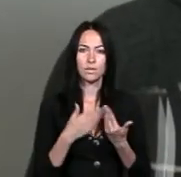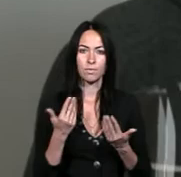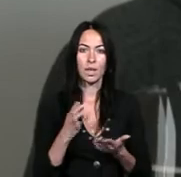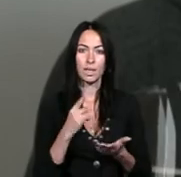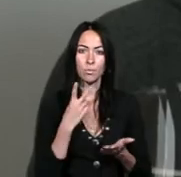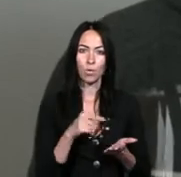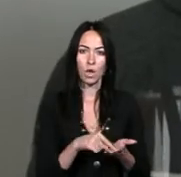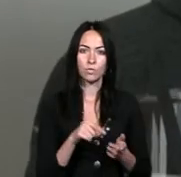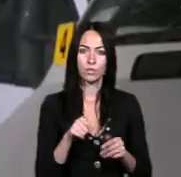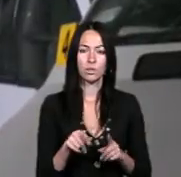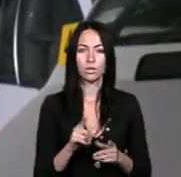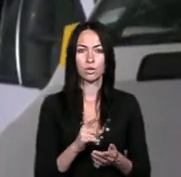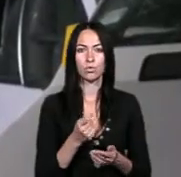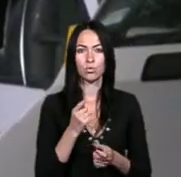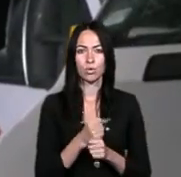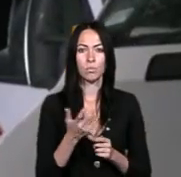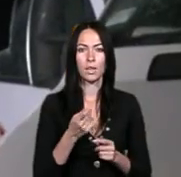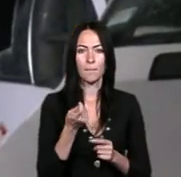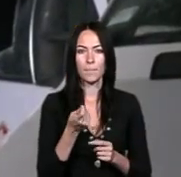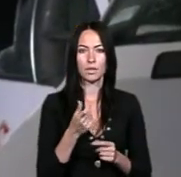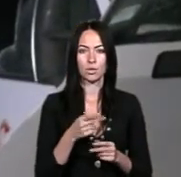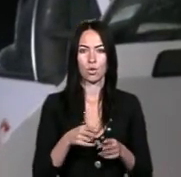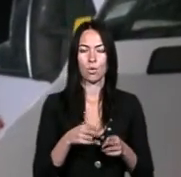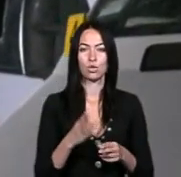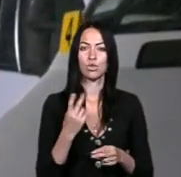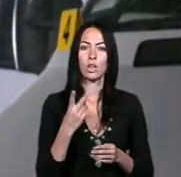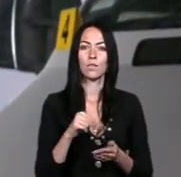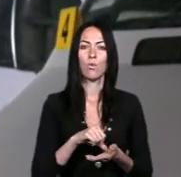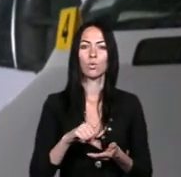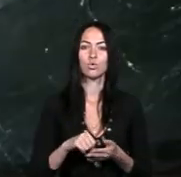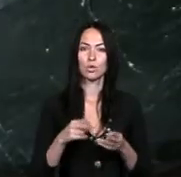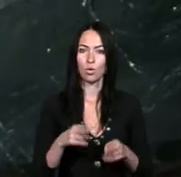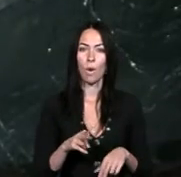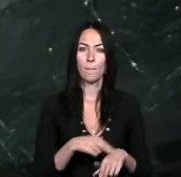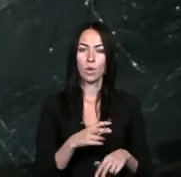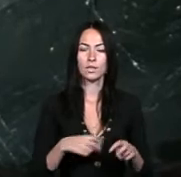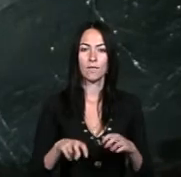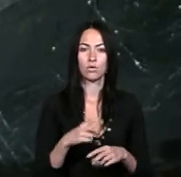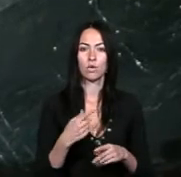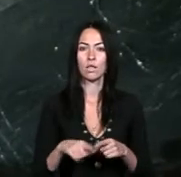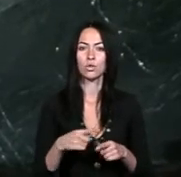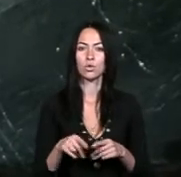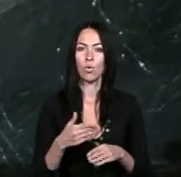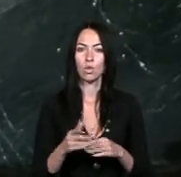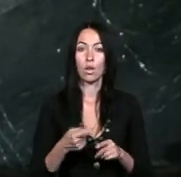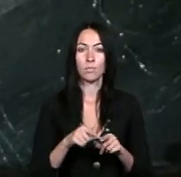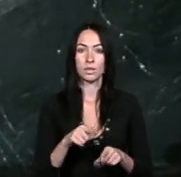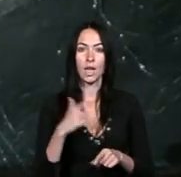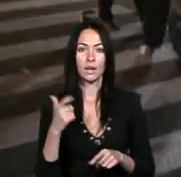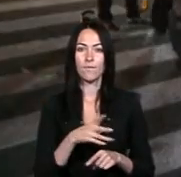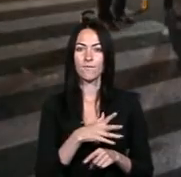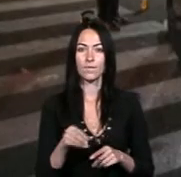те, що я вчинив якийсь злочин. Ще 2 можливих учасників злочину поліцейські відшукали згодом. Це харків'яни. Усі належать до